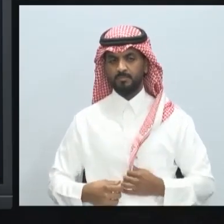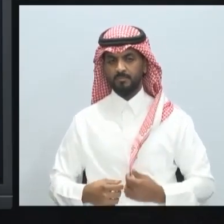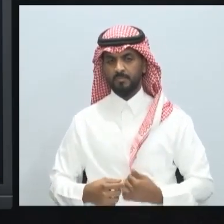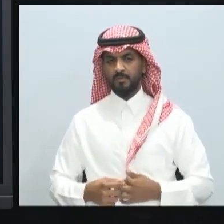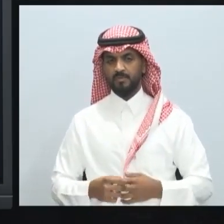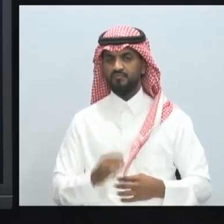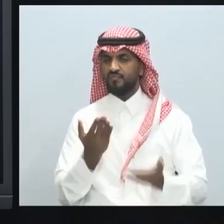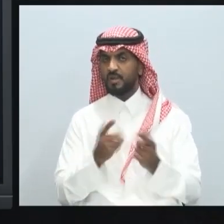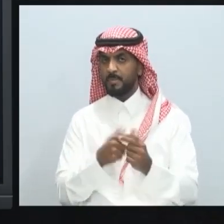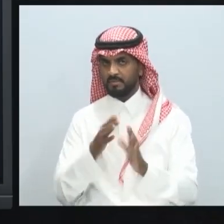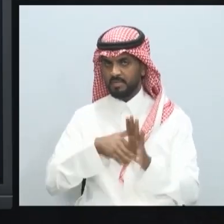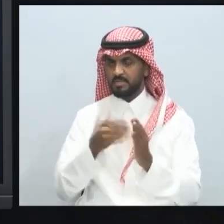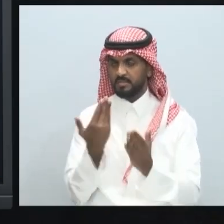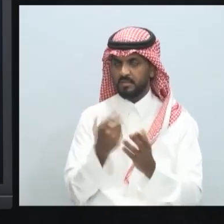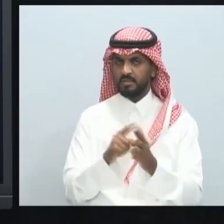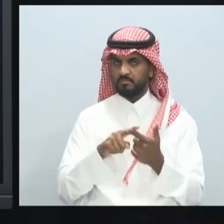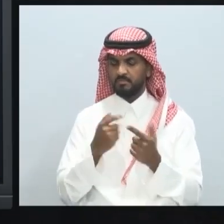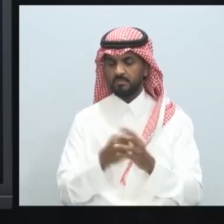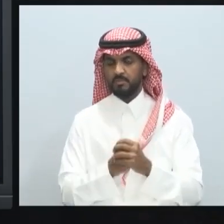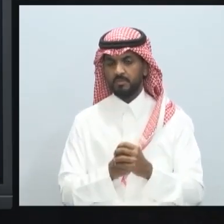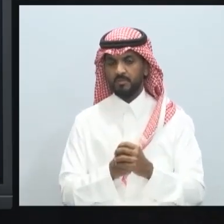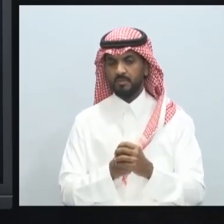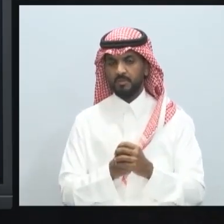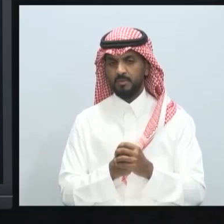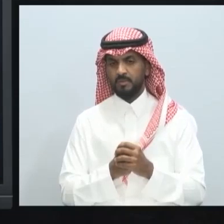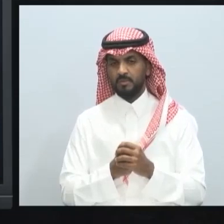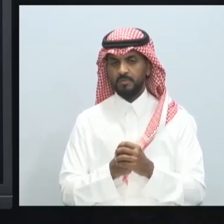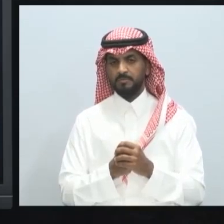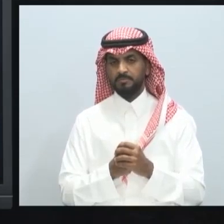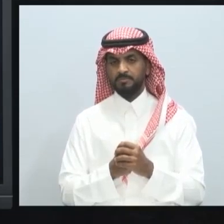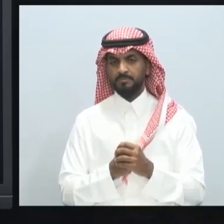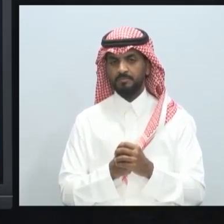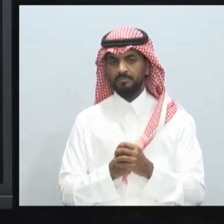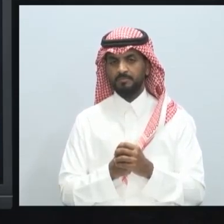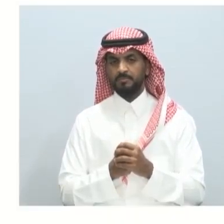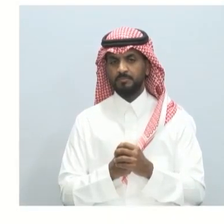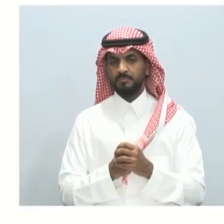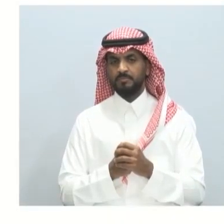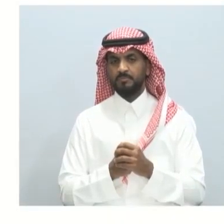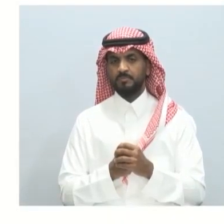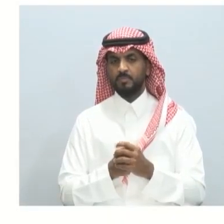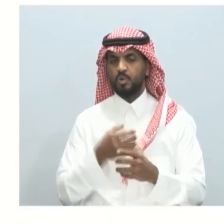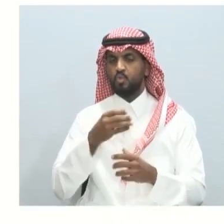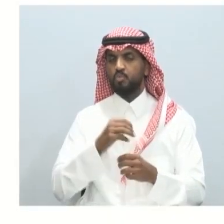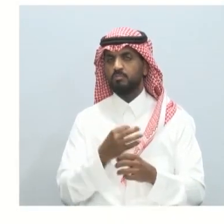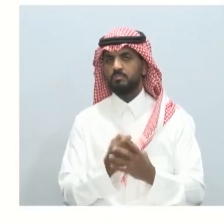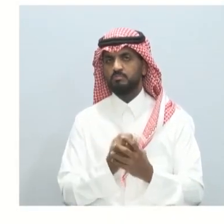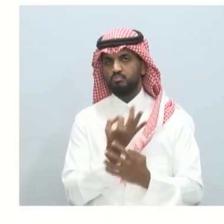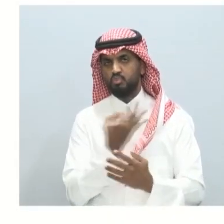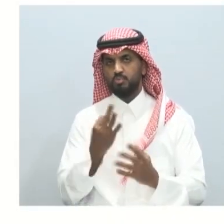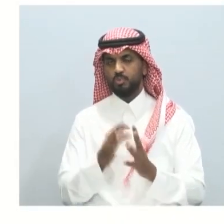النص ما الفرق بينه وبين النص السابق ايضا لاحظ هنا ما التعليق على النص الكوب المملوء